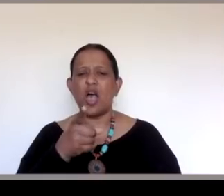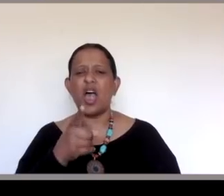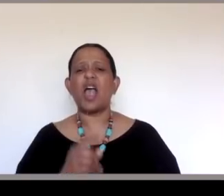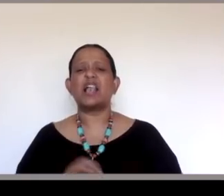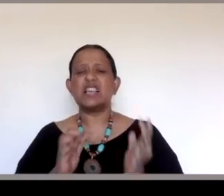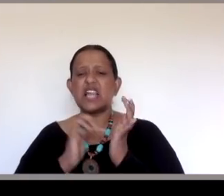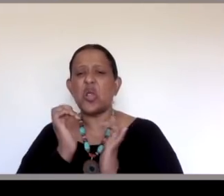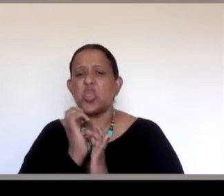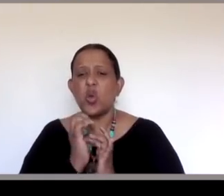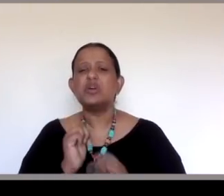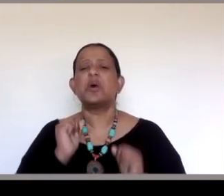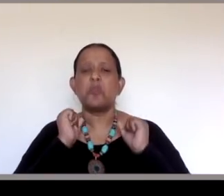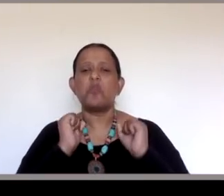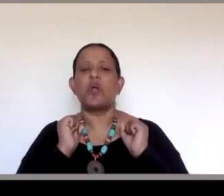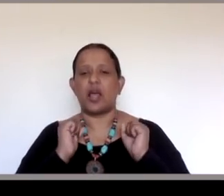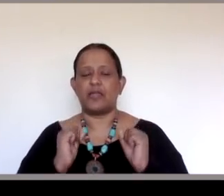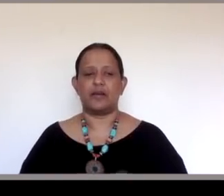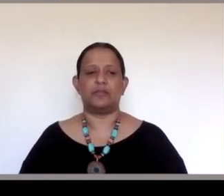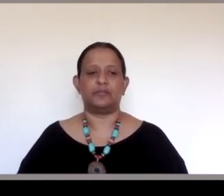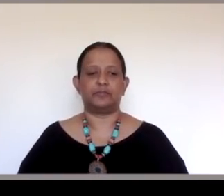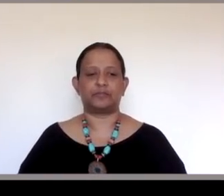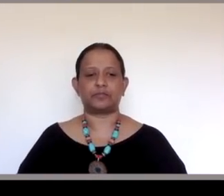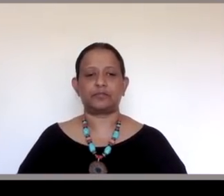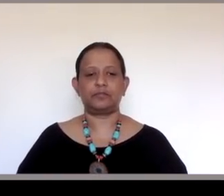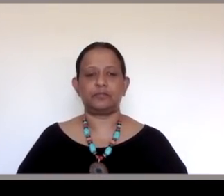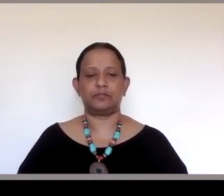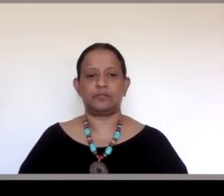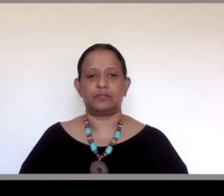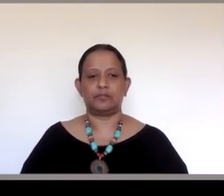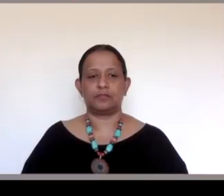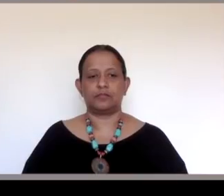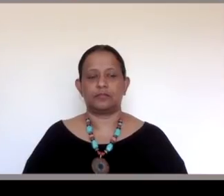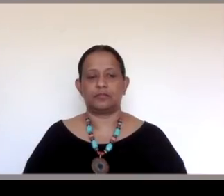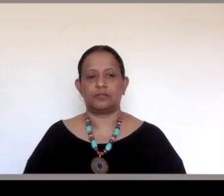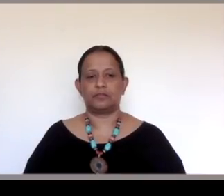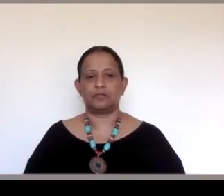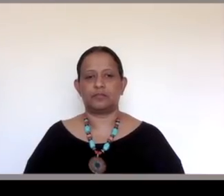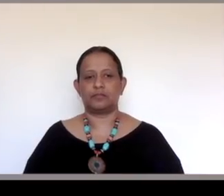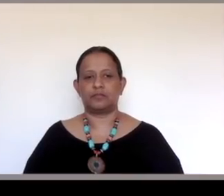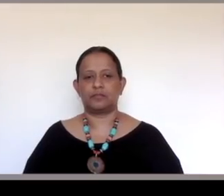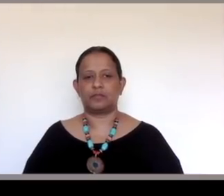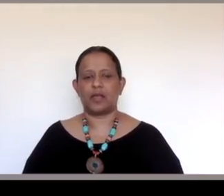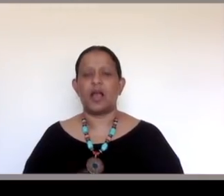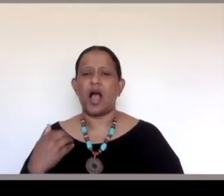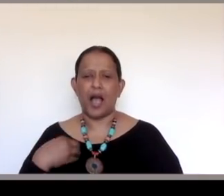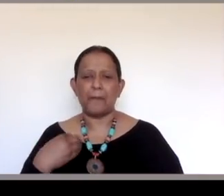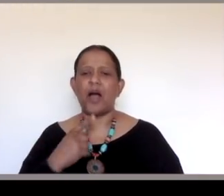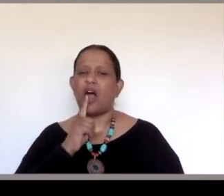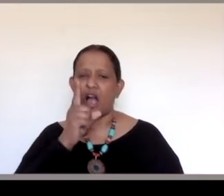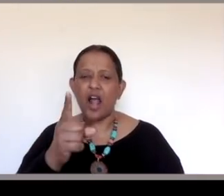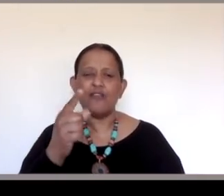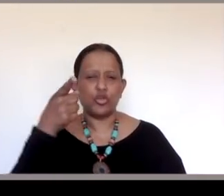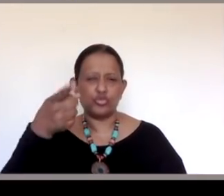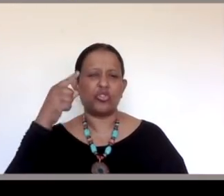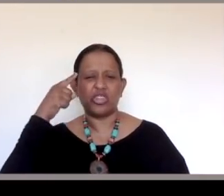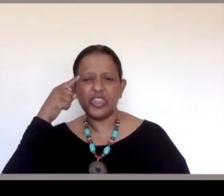மம பலன் மே தேமா விசே விசேக பிரீத்திமத் 2021 மகிழ்ச்சிகரமானதா என்கிற தலைப்பிலேயே நாம்